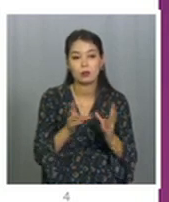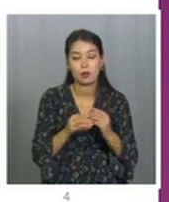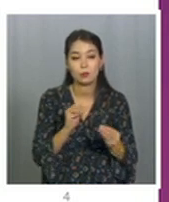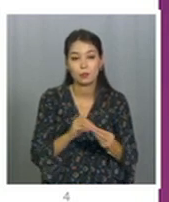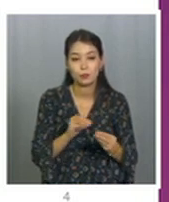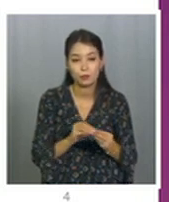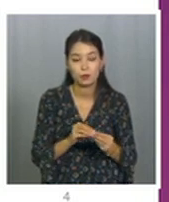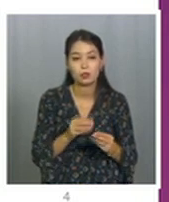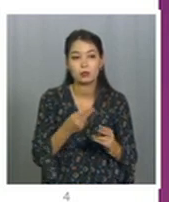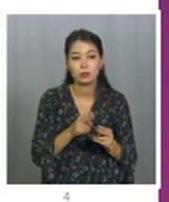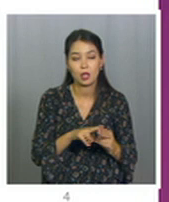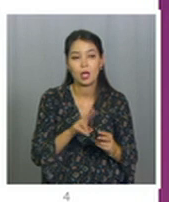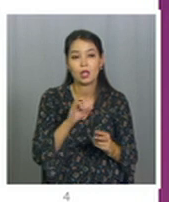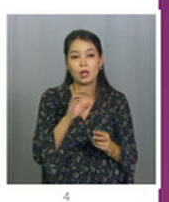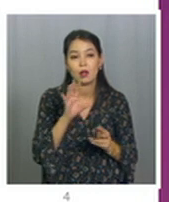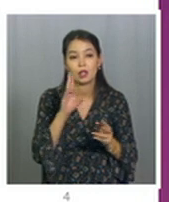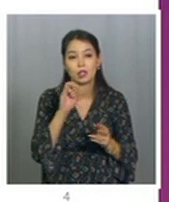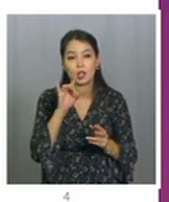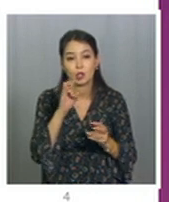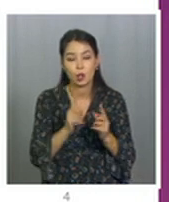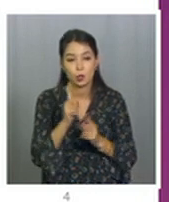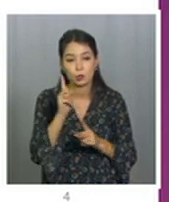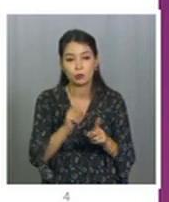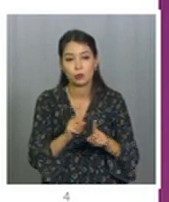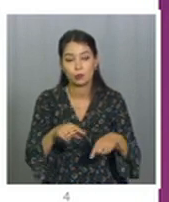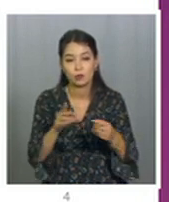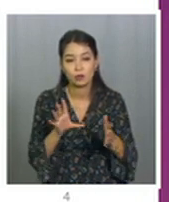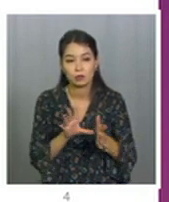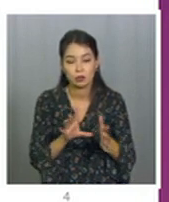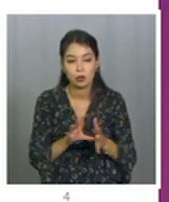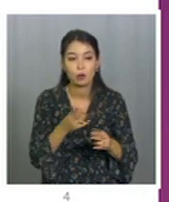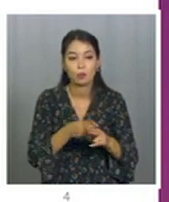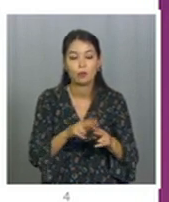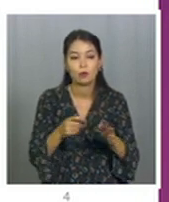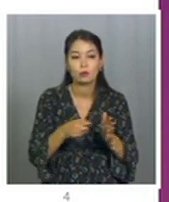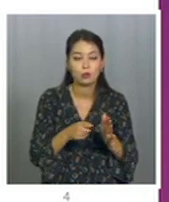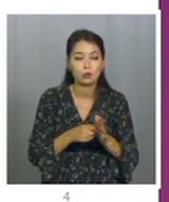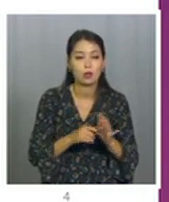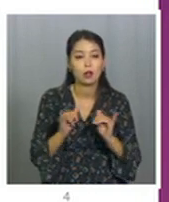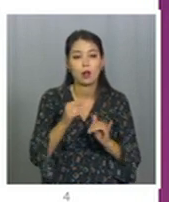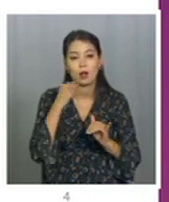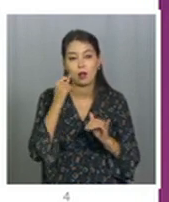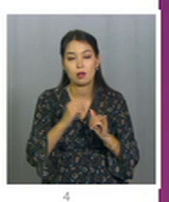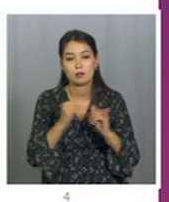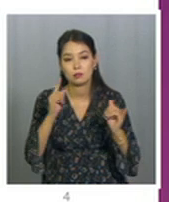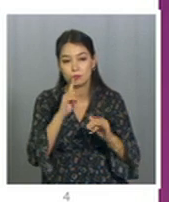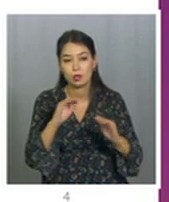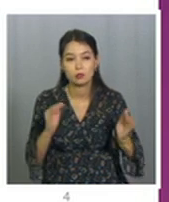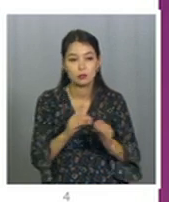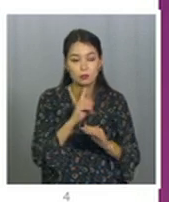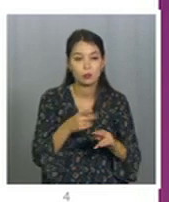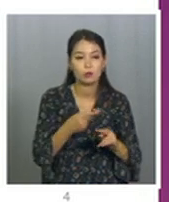де тұрақты мәнге ие болады. Енді заряд жиналды, ол зарядымыз артқа кетпейді, сондықтан да біз